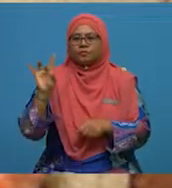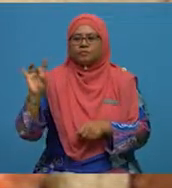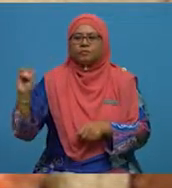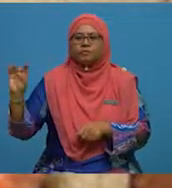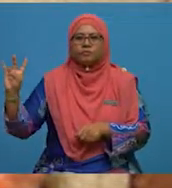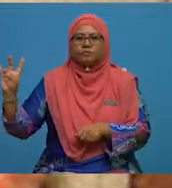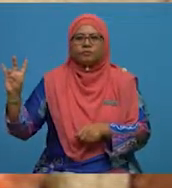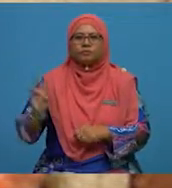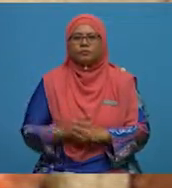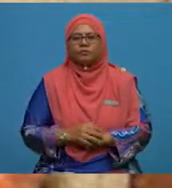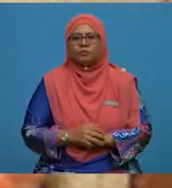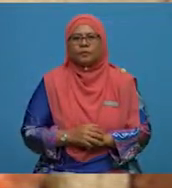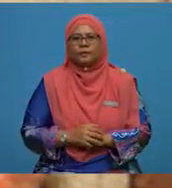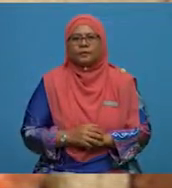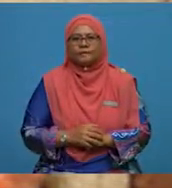1807.